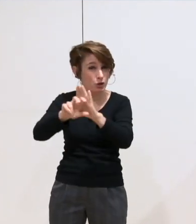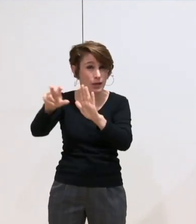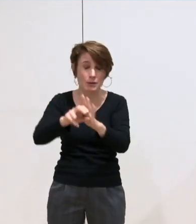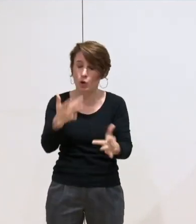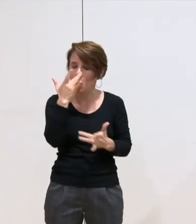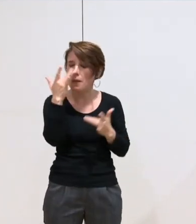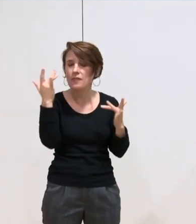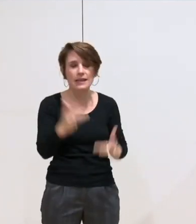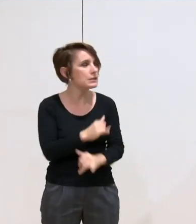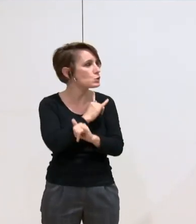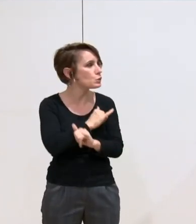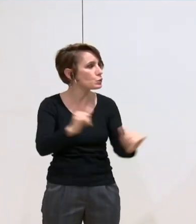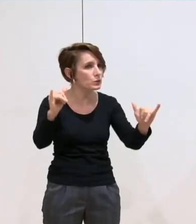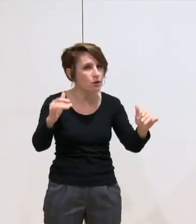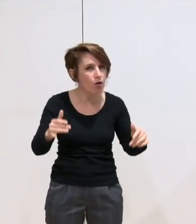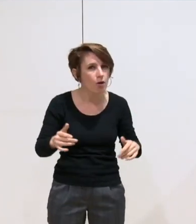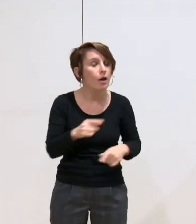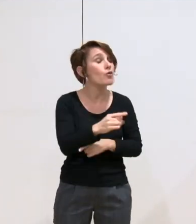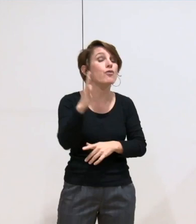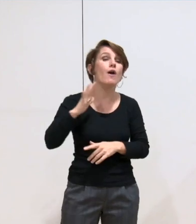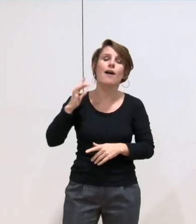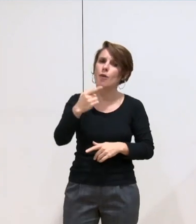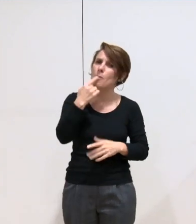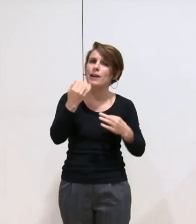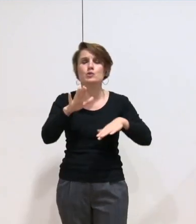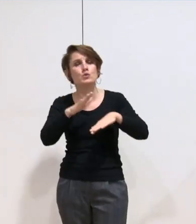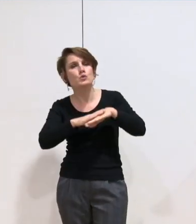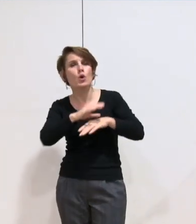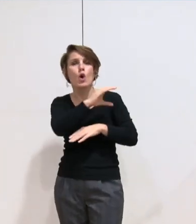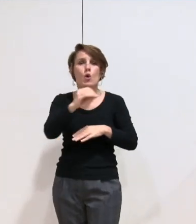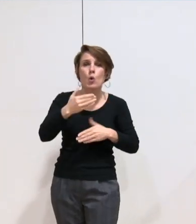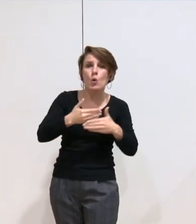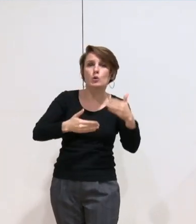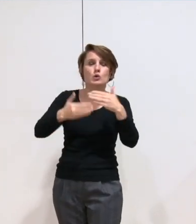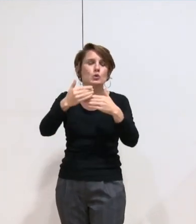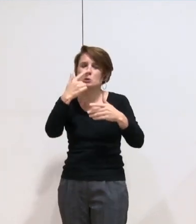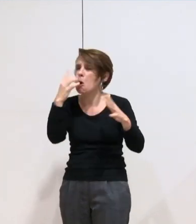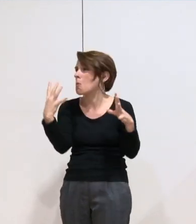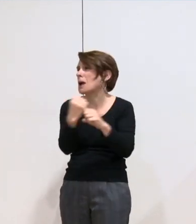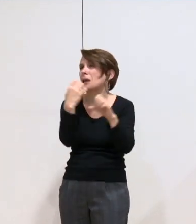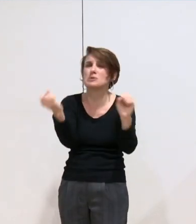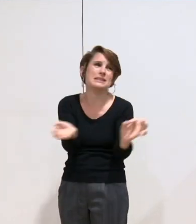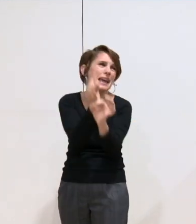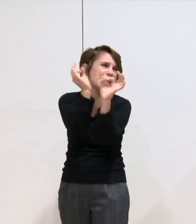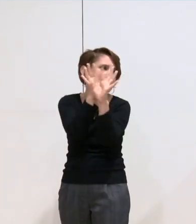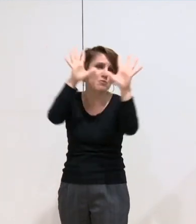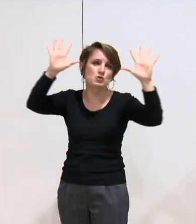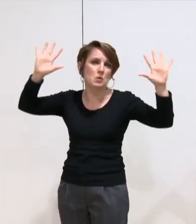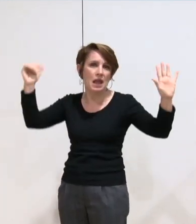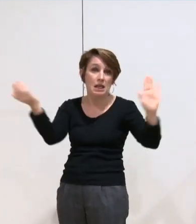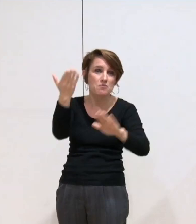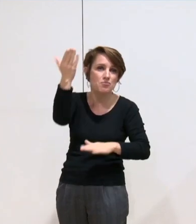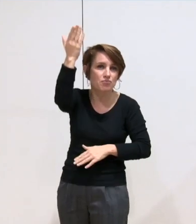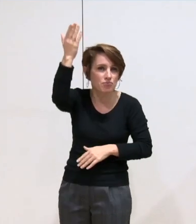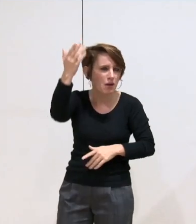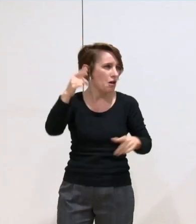cette magnifique histoire de co-construction était une réussite exceptionnelle. C'était émouvant, limite on y a cru. Vous vous êtes donné la parole